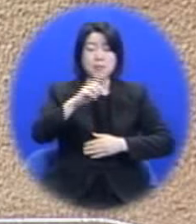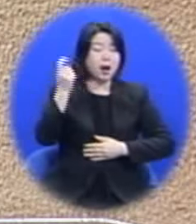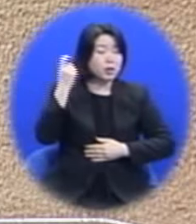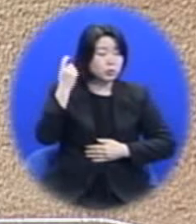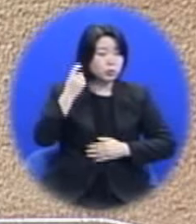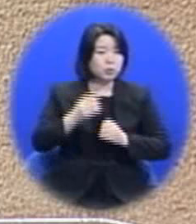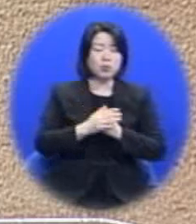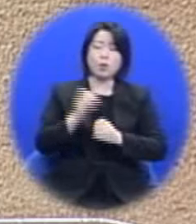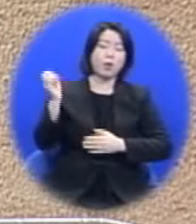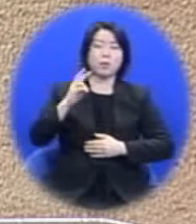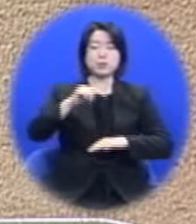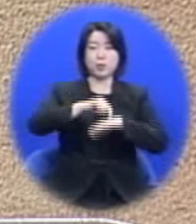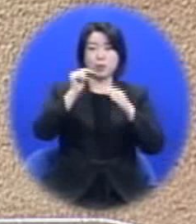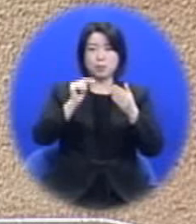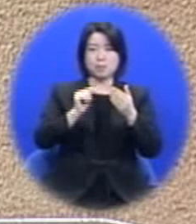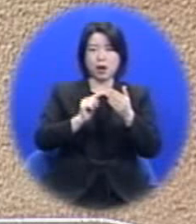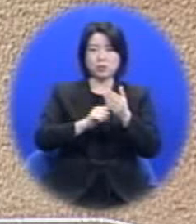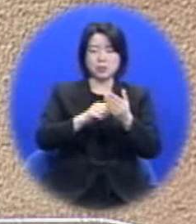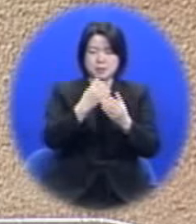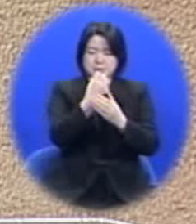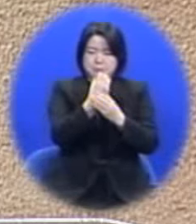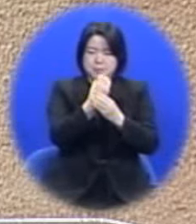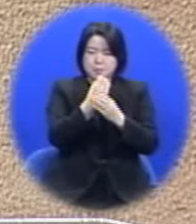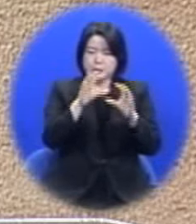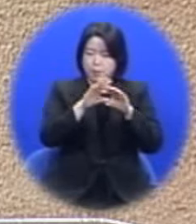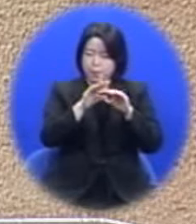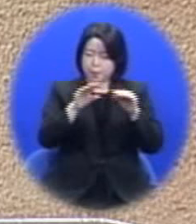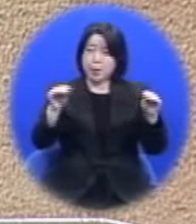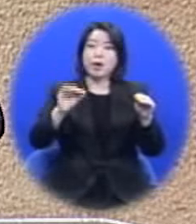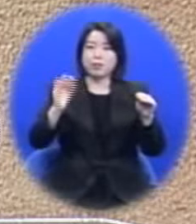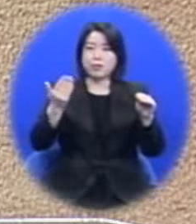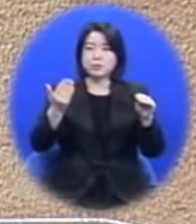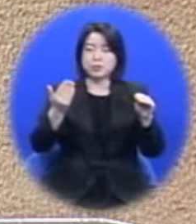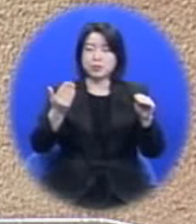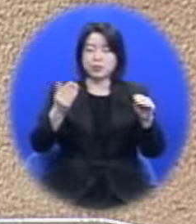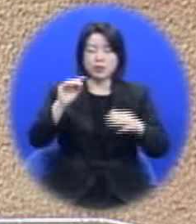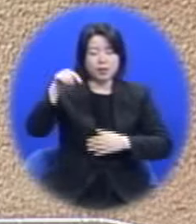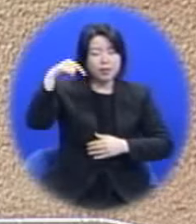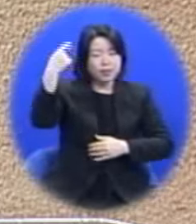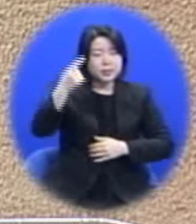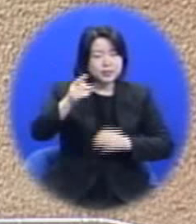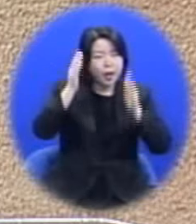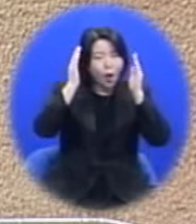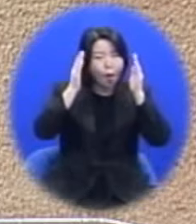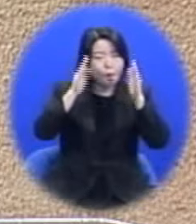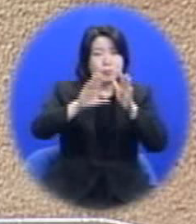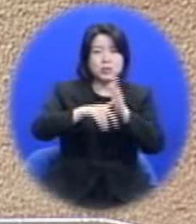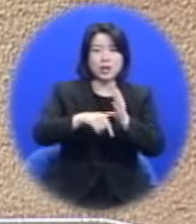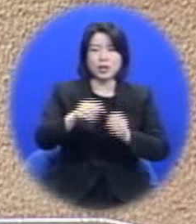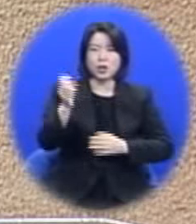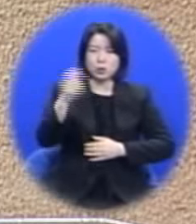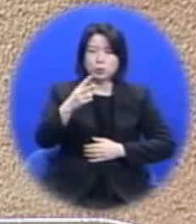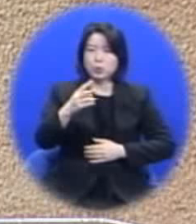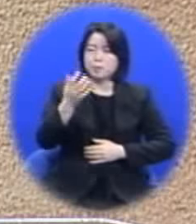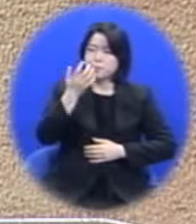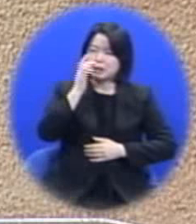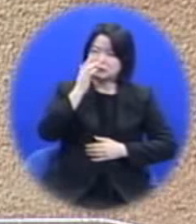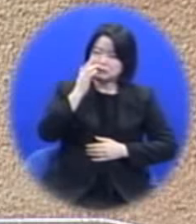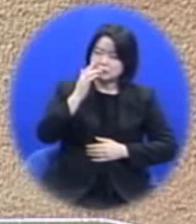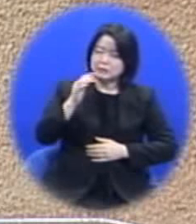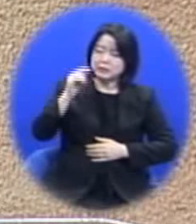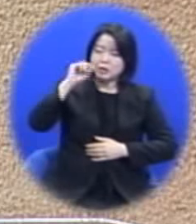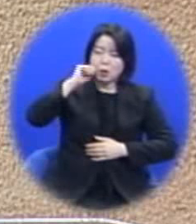갑자기 마음에 응어리가 확 풀어졌어요. 그 그다음 수업 시간에 또 아주 까다로운 질문을 또 제